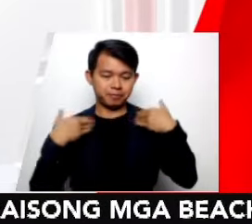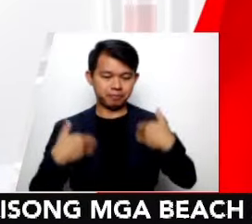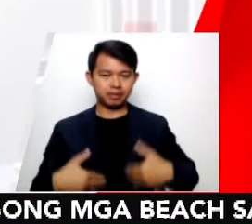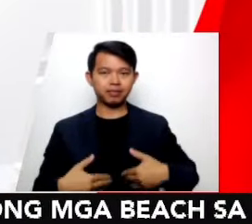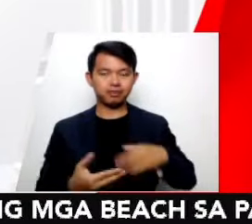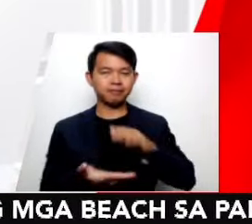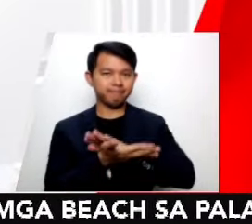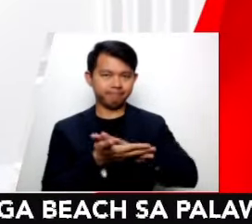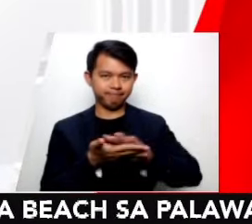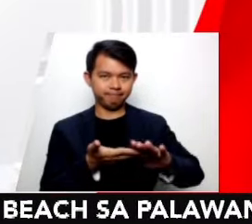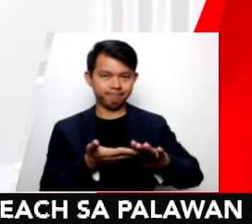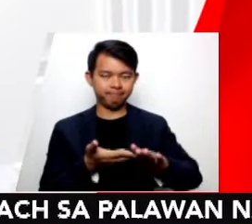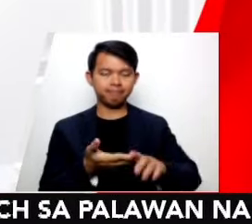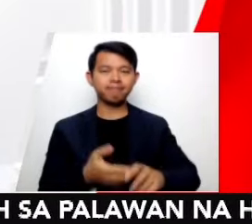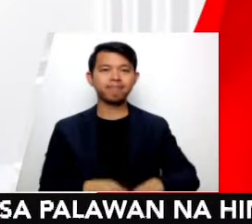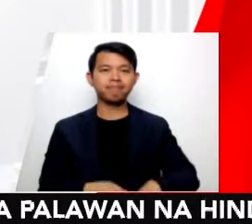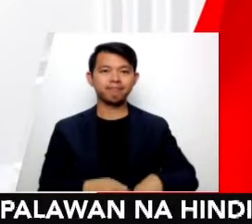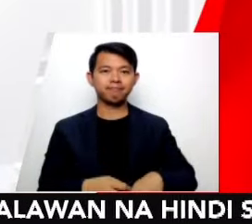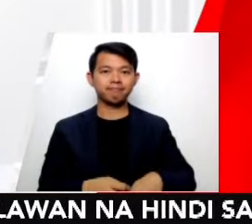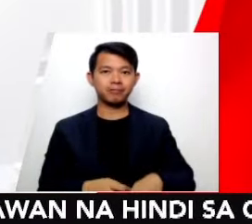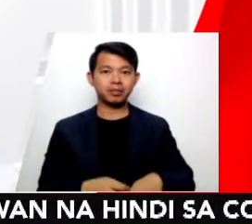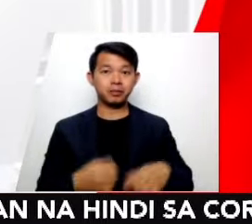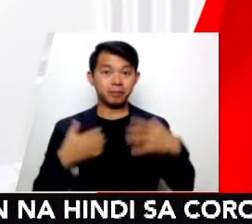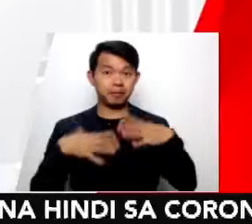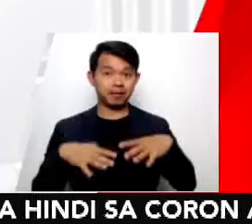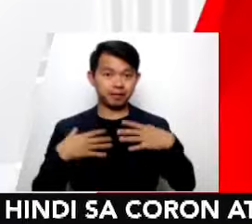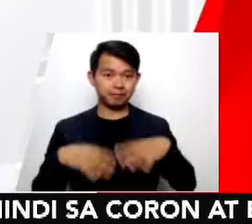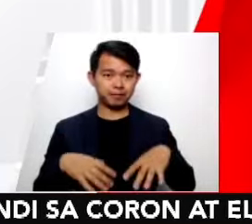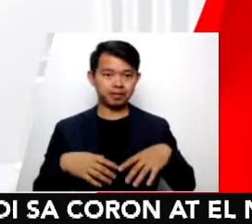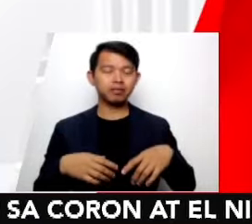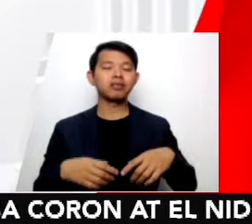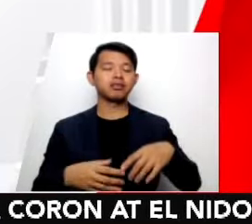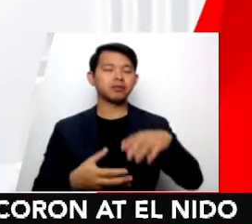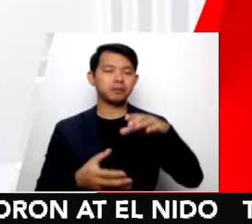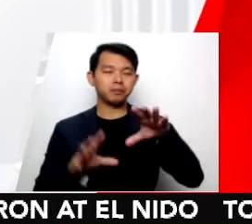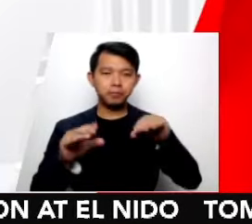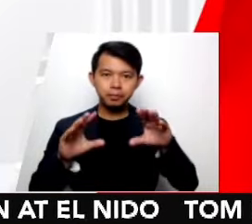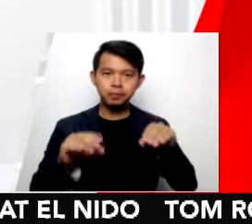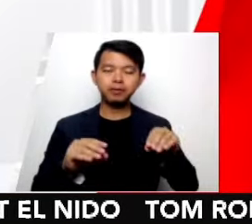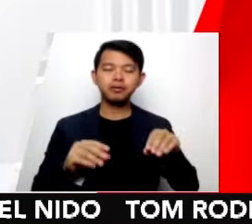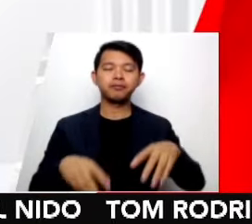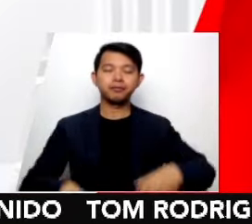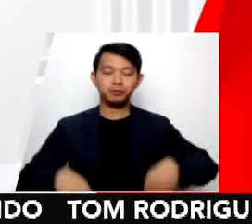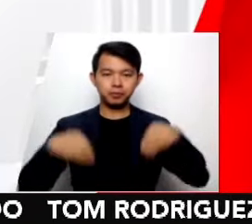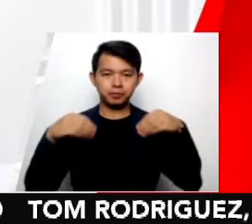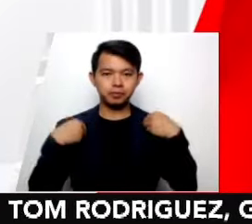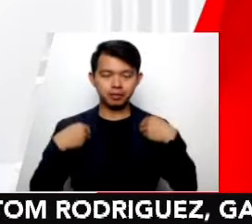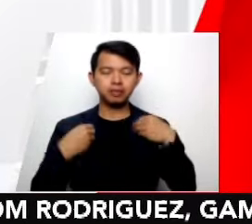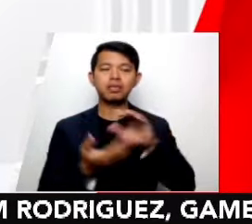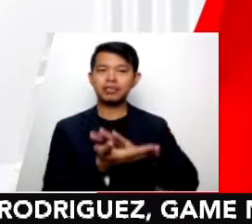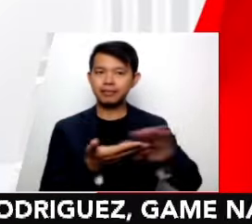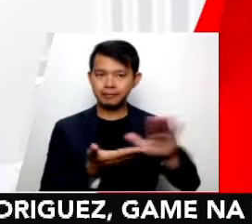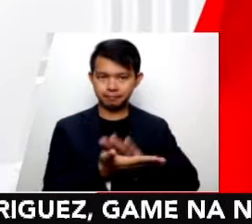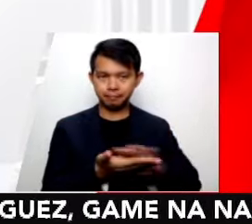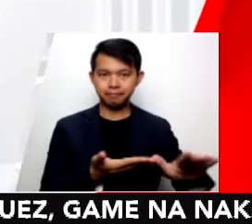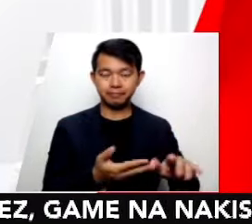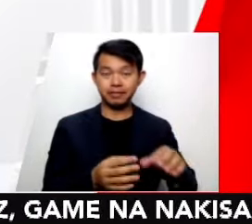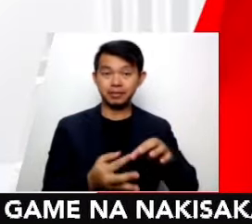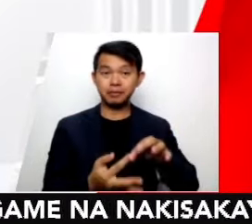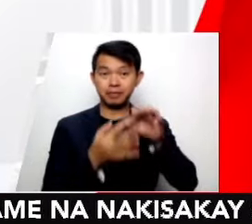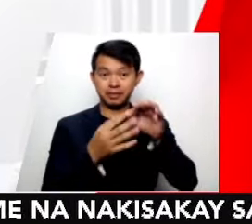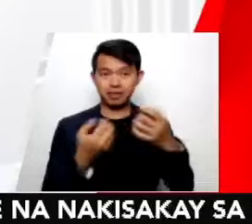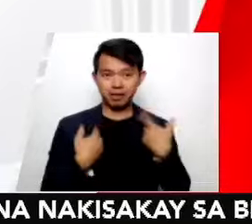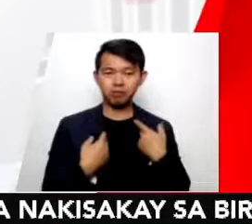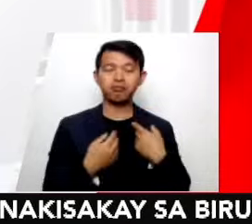mga tuwalya, unan, kumot at bedsheet, lalo na kung may katabi sa pagtulog. Pati na mga sofa at gamit